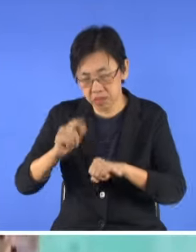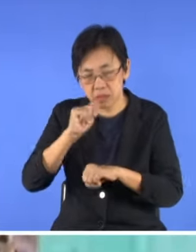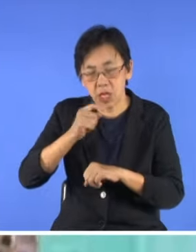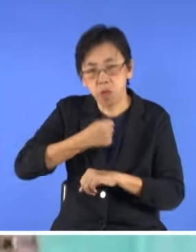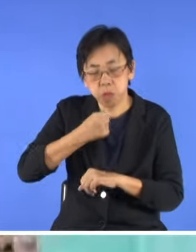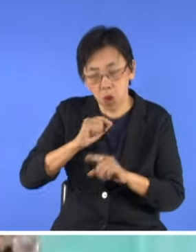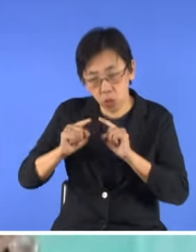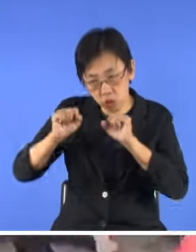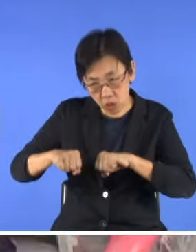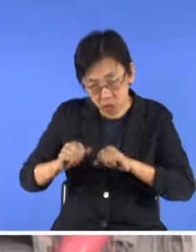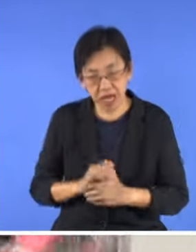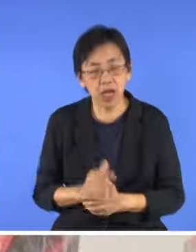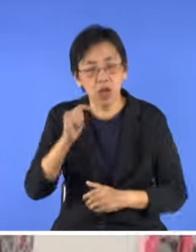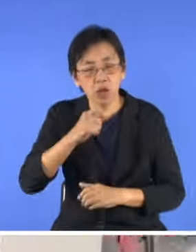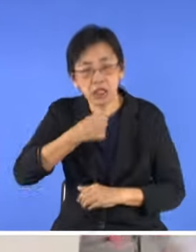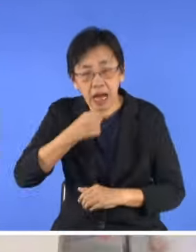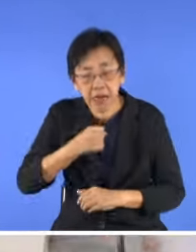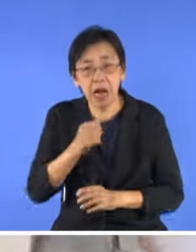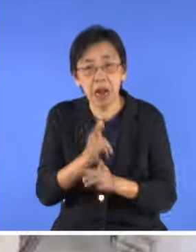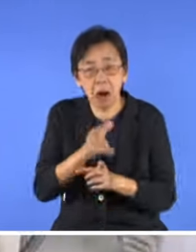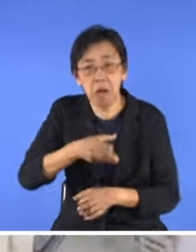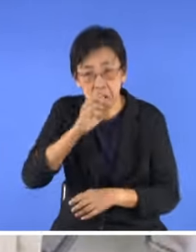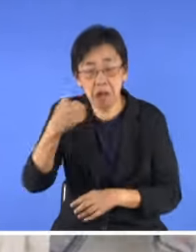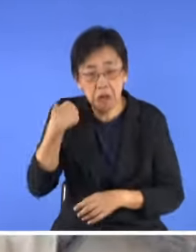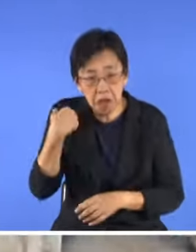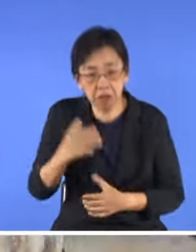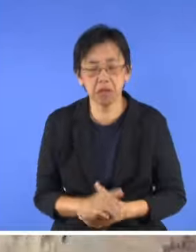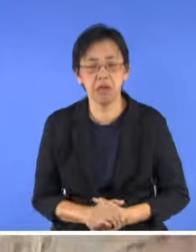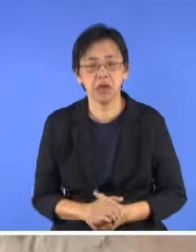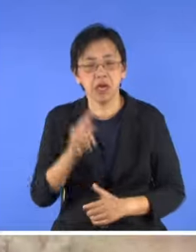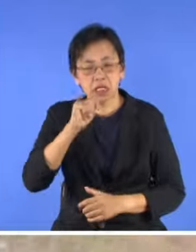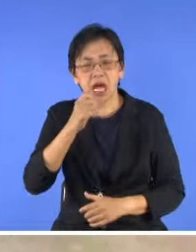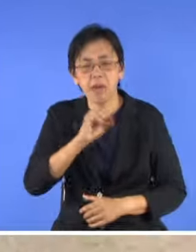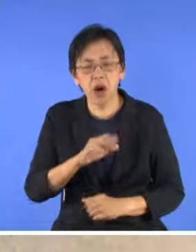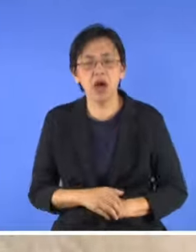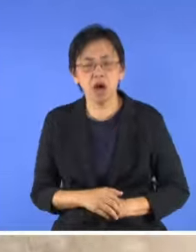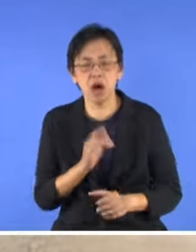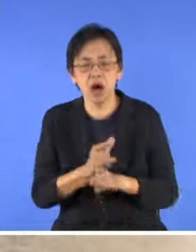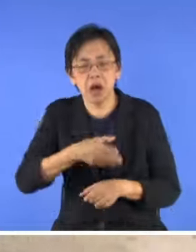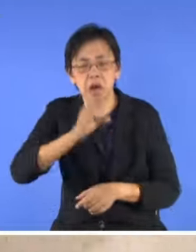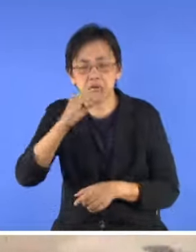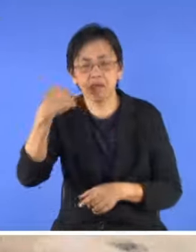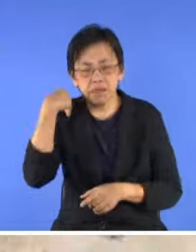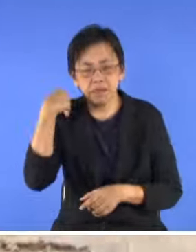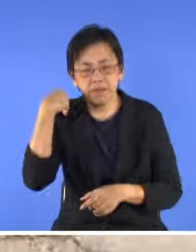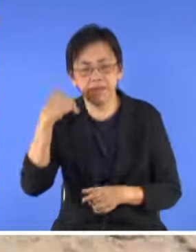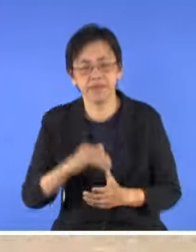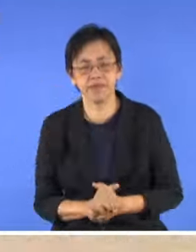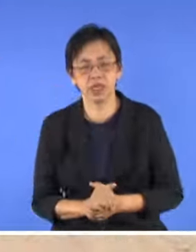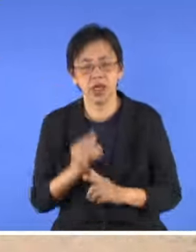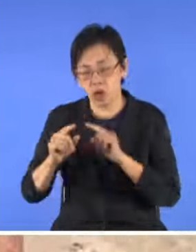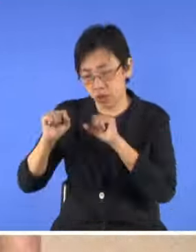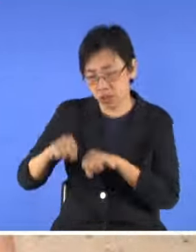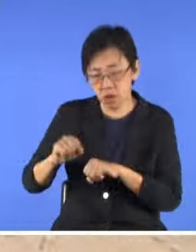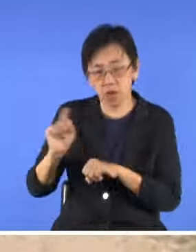เขาถามตาว่าเี่ปกติดื่มมั้ยอืดื่มเห้านี่แหละตาก็บอกว่าก็ดื่มอยู่นะฮะเขาก็เลยทำเเรียกว่าข้อตกลงกับ